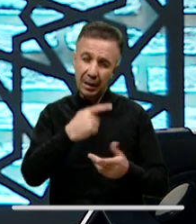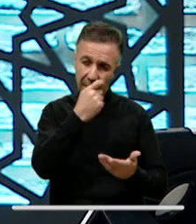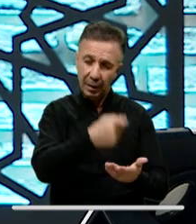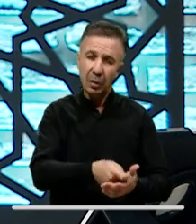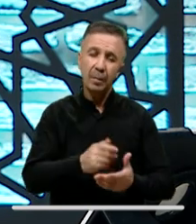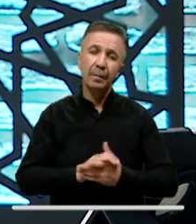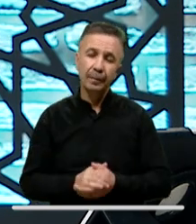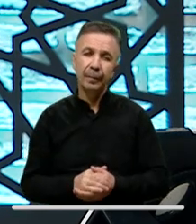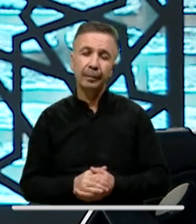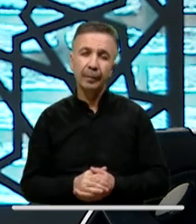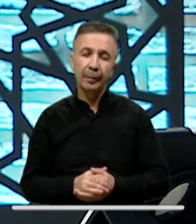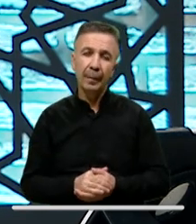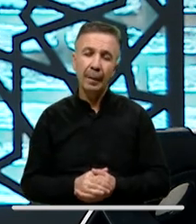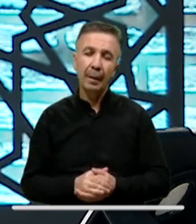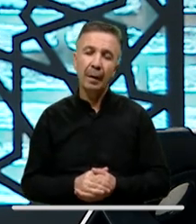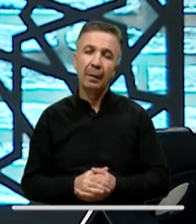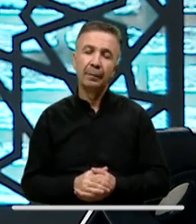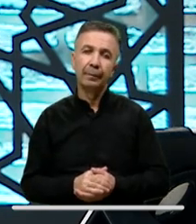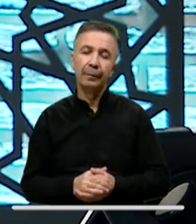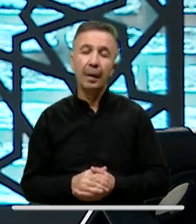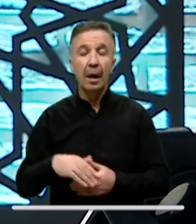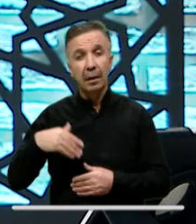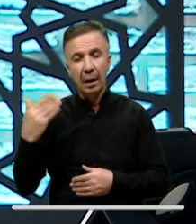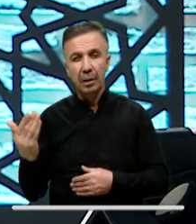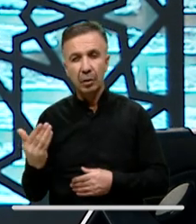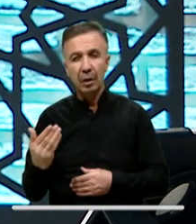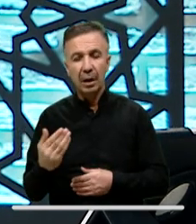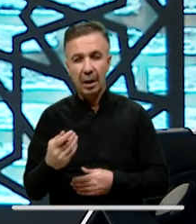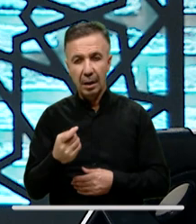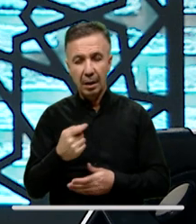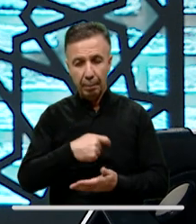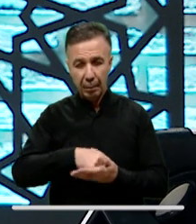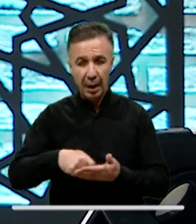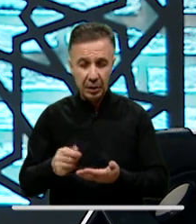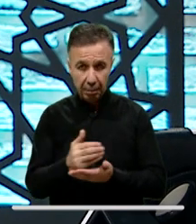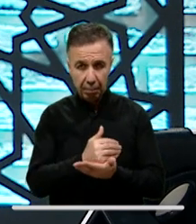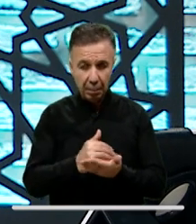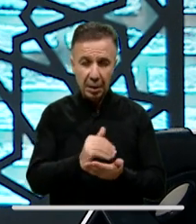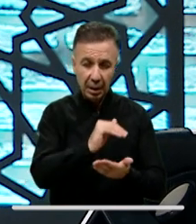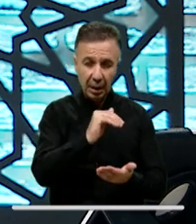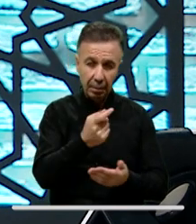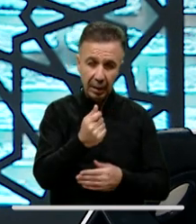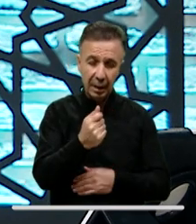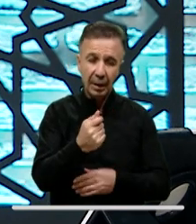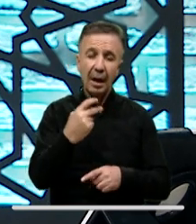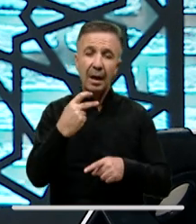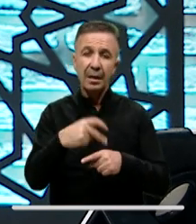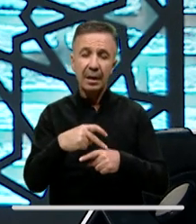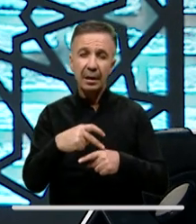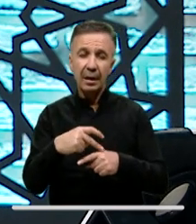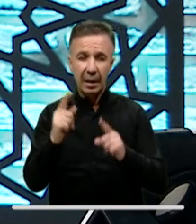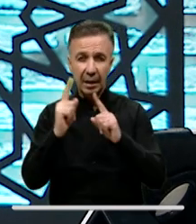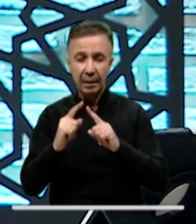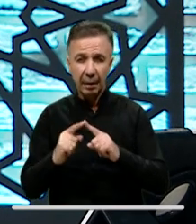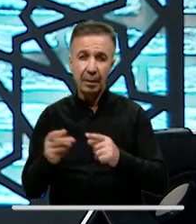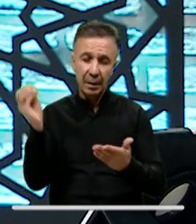insanlara zekat olarak o niyetle veriyorum. Daha sonra maaştan biriken parayı da zekat hesaplamasına dahil edeceğiz